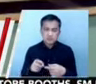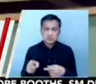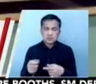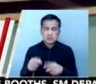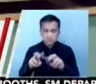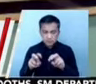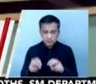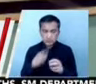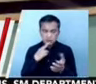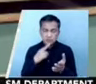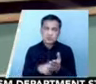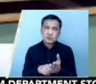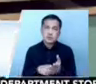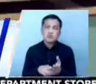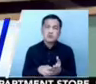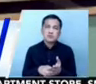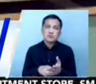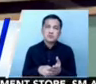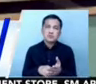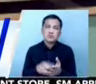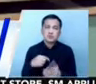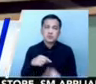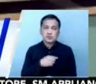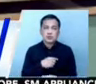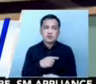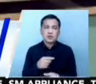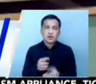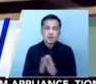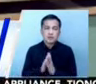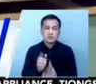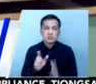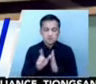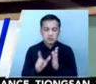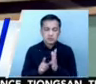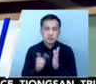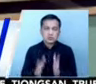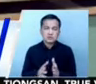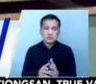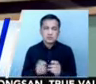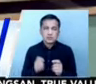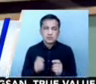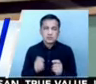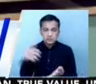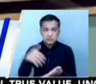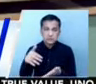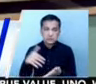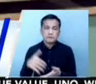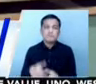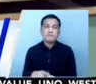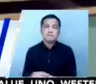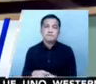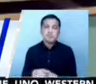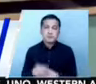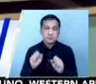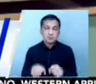then we asked our lawyer to already immediately study the possibility